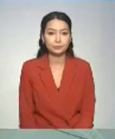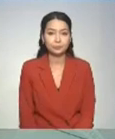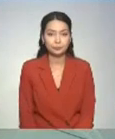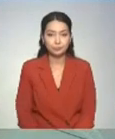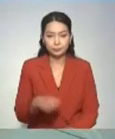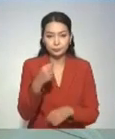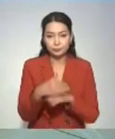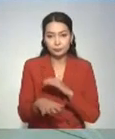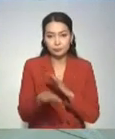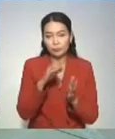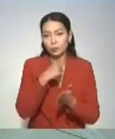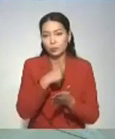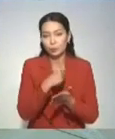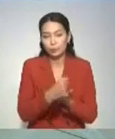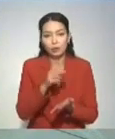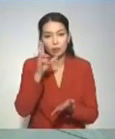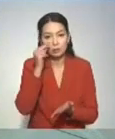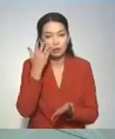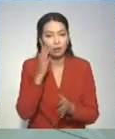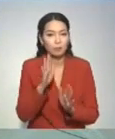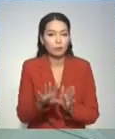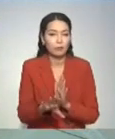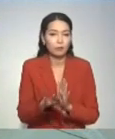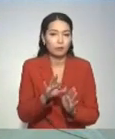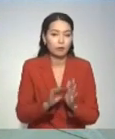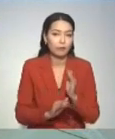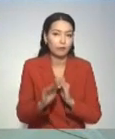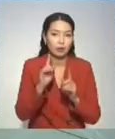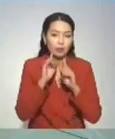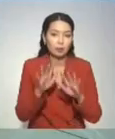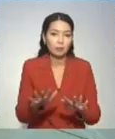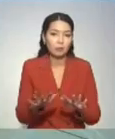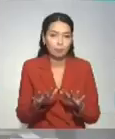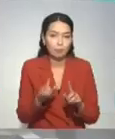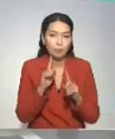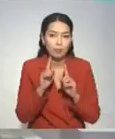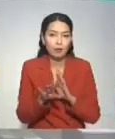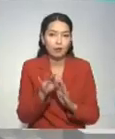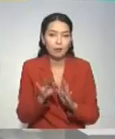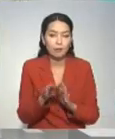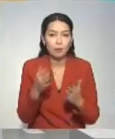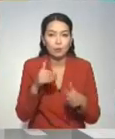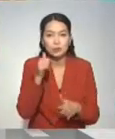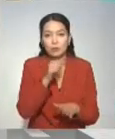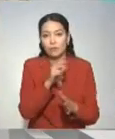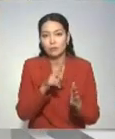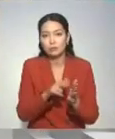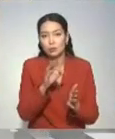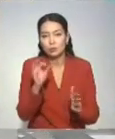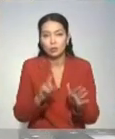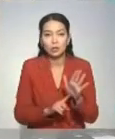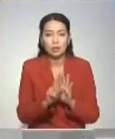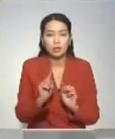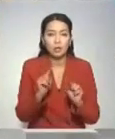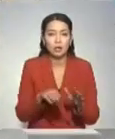А в Центре избиркоме утвердили график проведения выборов в Верхнюю палату парламента. Уже завтра в 18:00 начнется регистрация